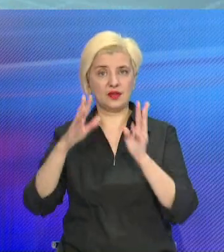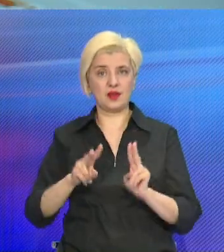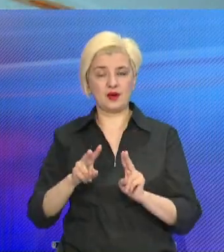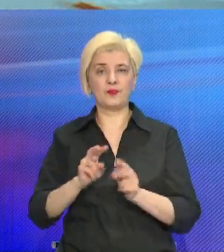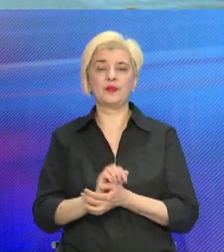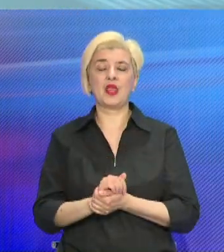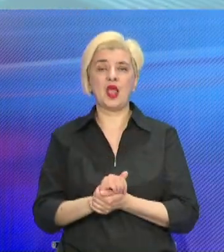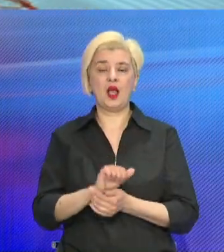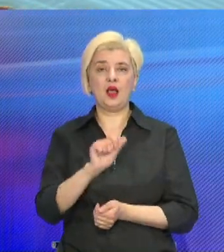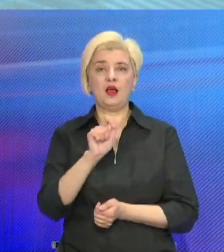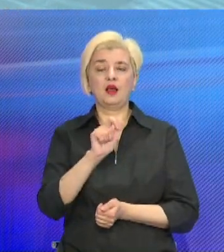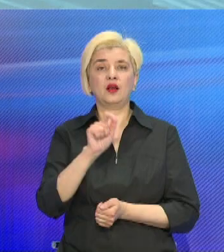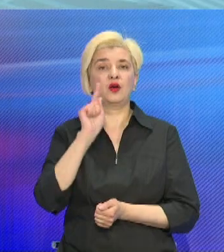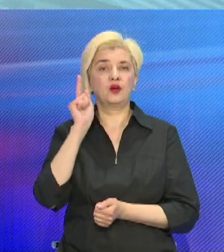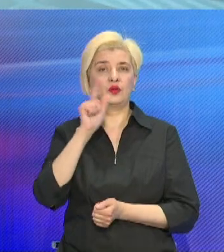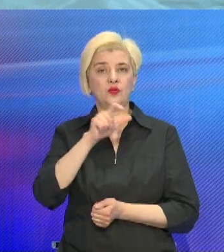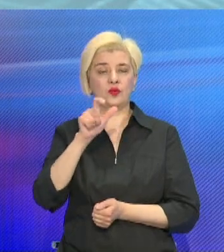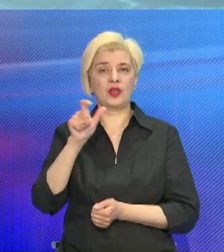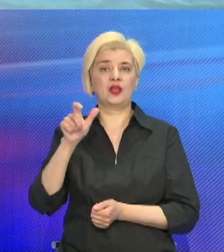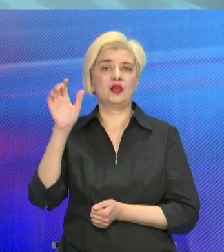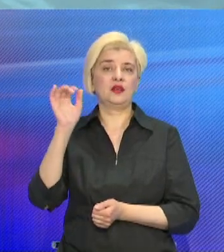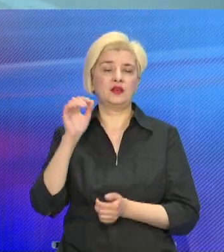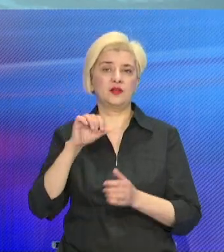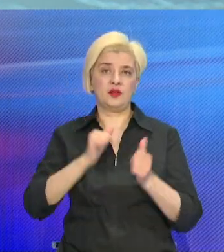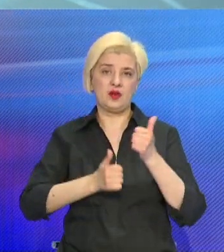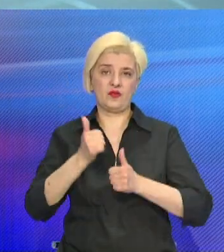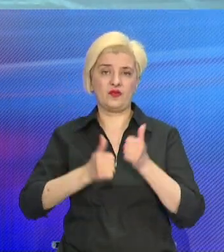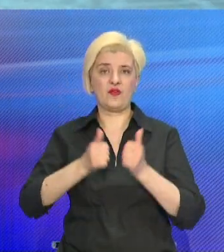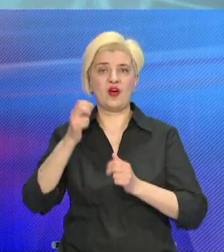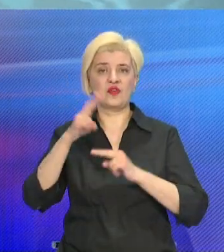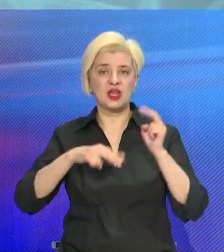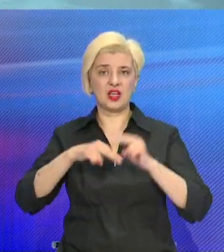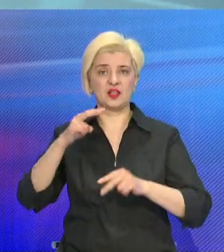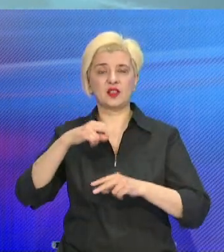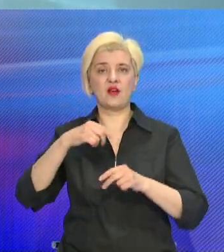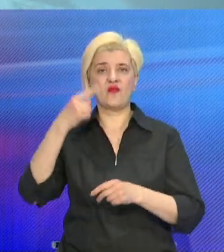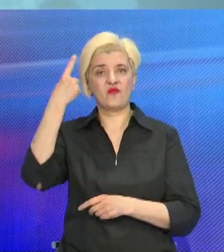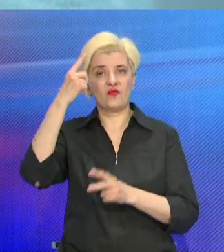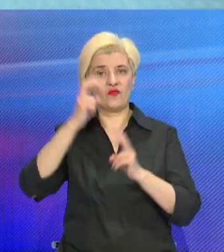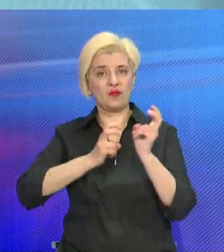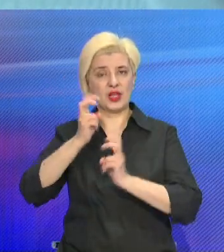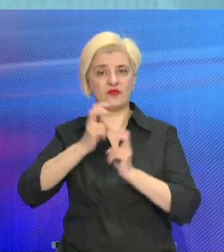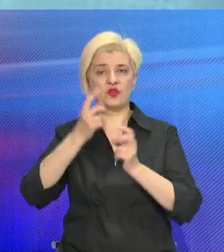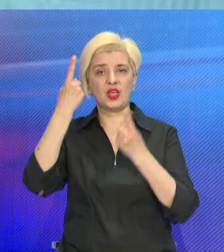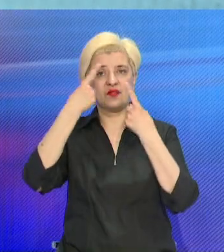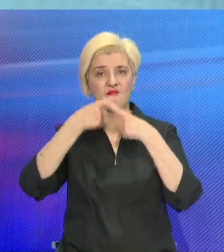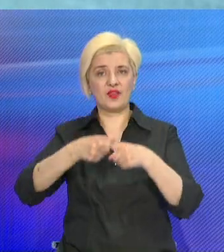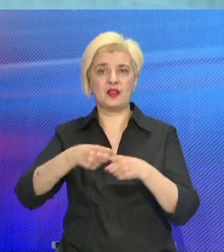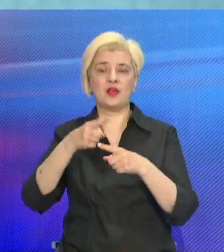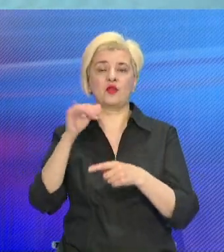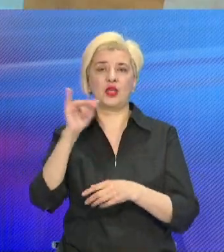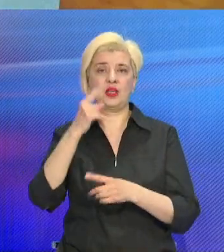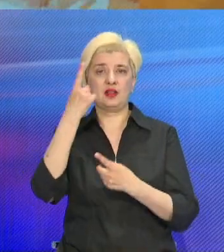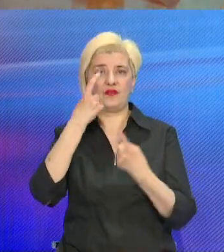дзяўчаты спаборнічалі ў галіне будаўнічых, вытворчых, інжынерных, інфармацыйных тэхналогій, транспарту і моды. Об